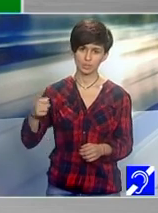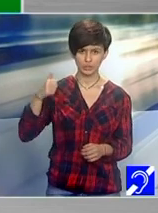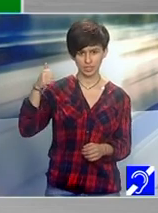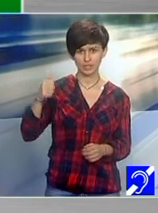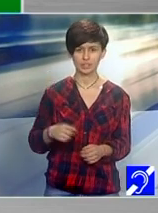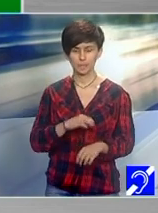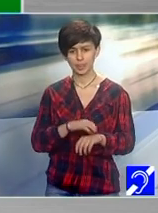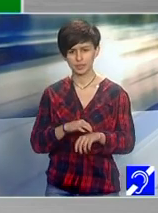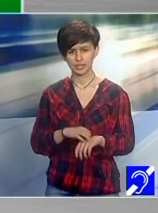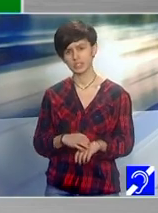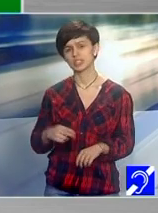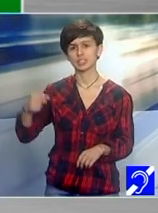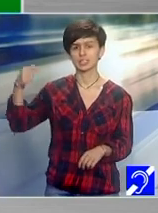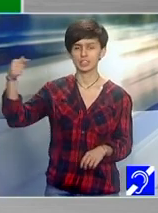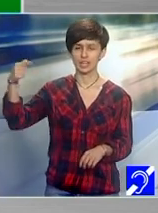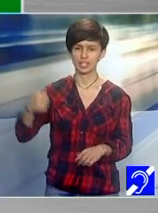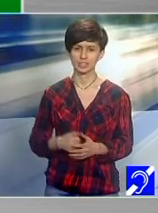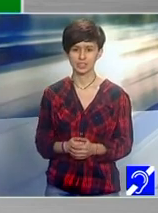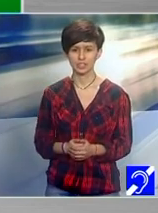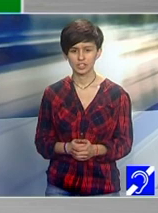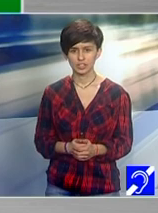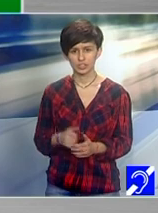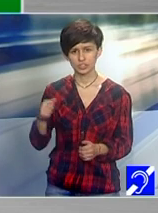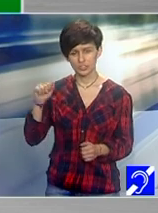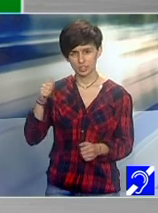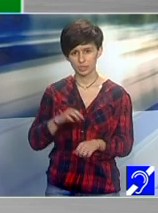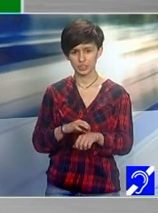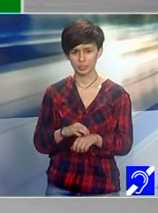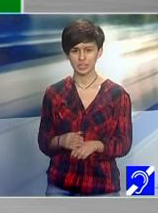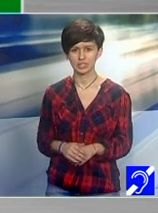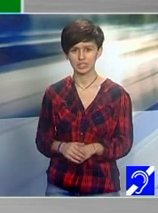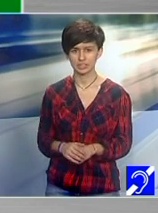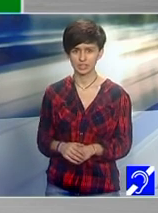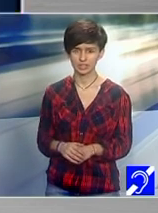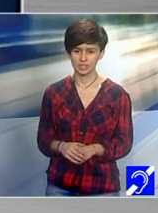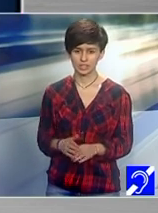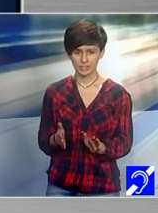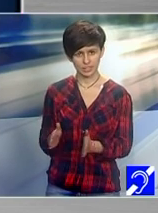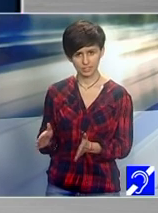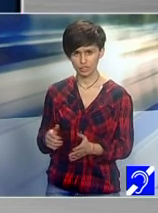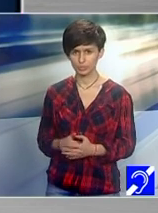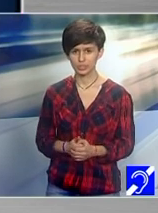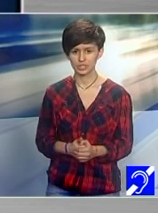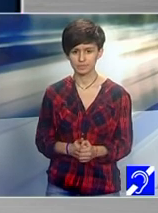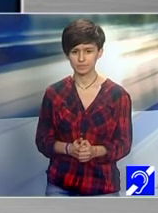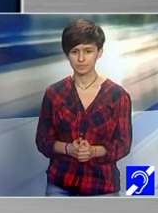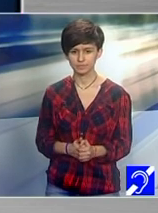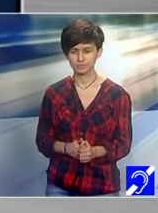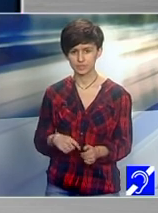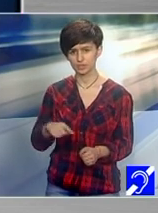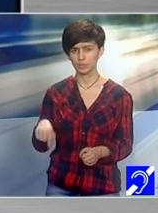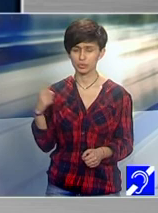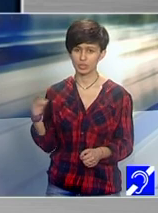nu știu, la 70 de pacienți care îți gem la ușă. Încă noi stăm bine. Încă o dată spun, repet, suntem un oraș